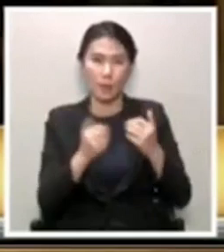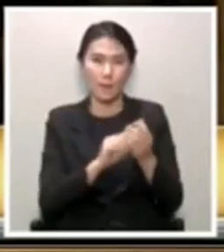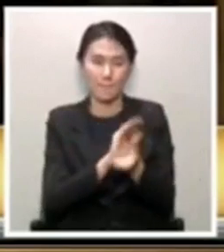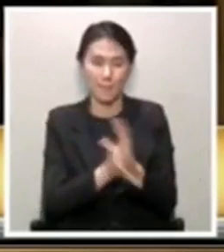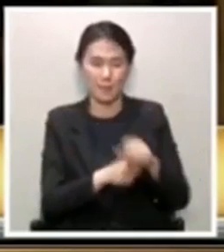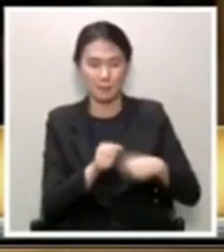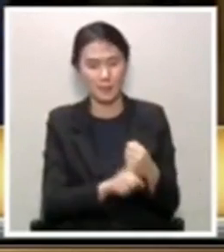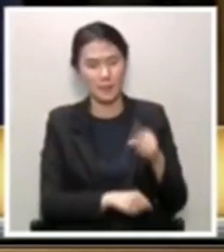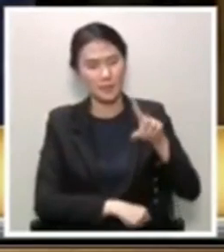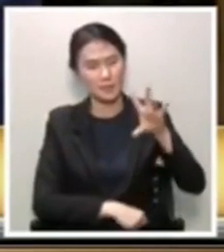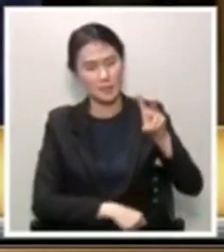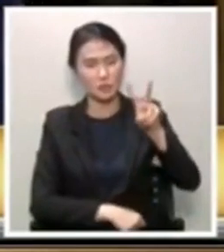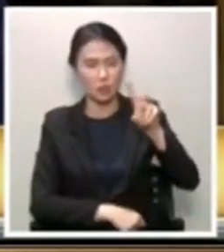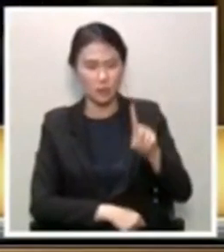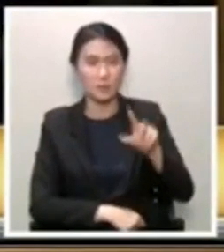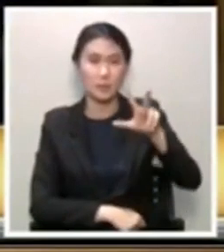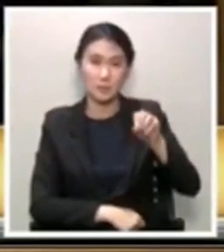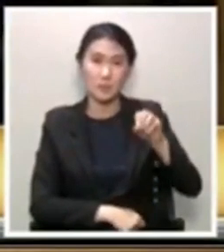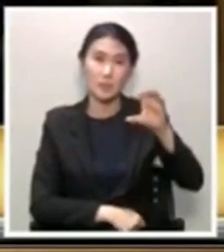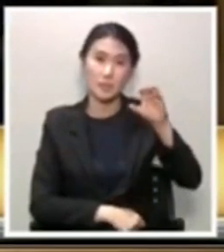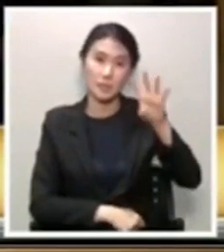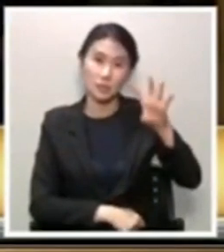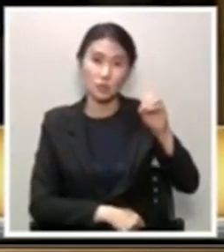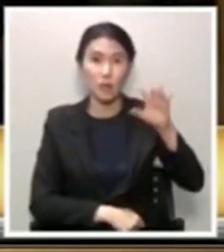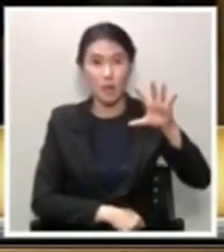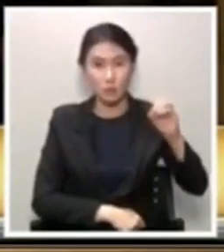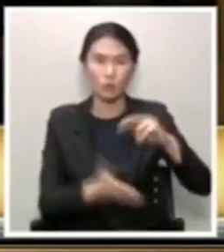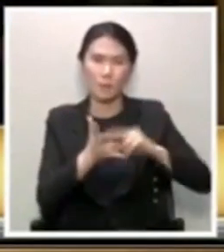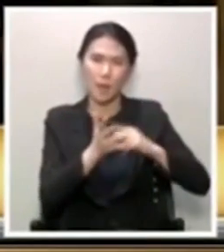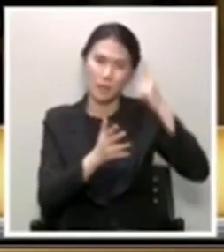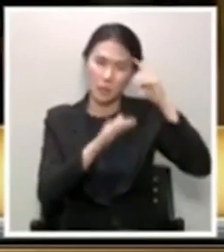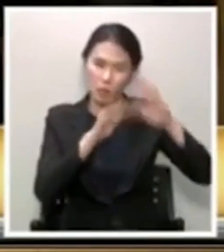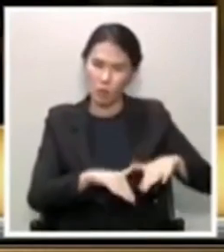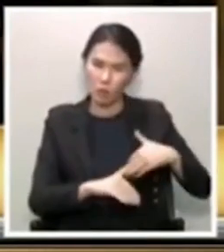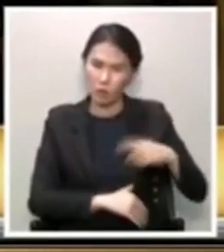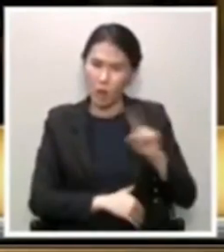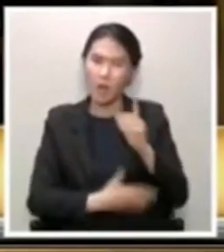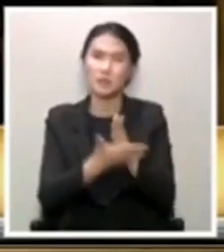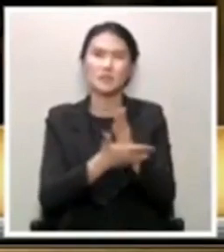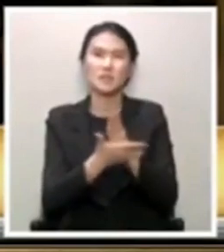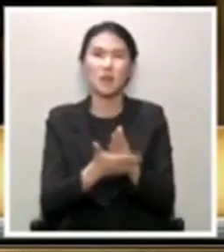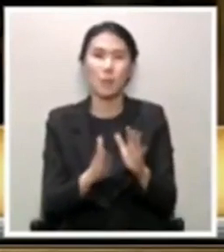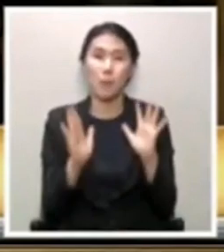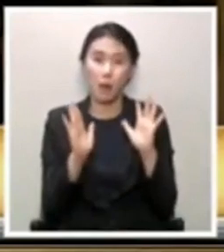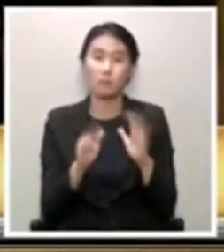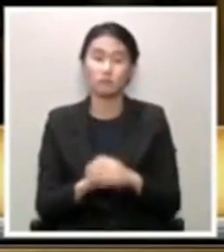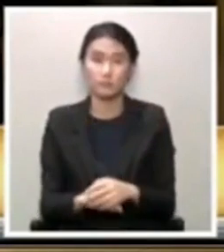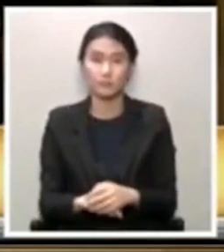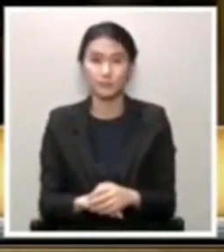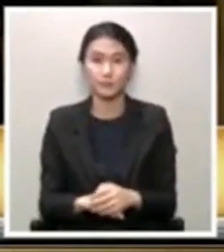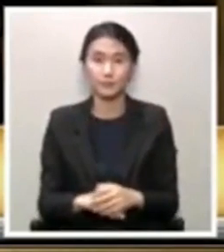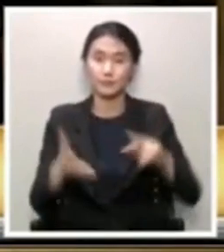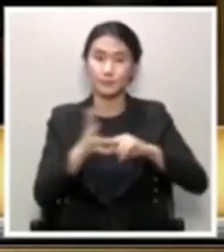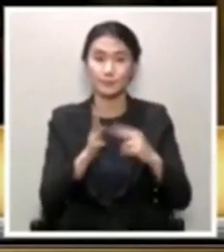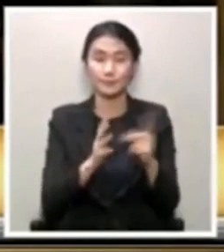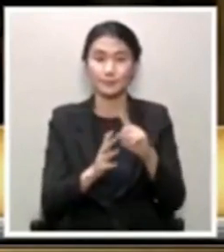17 21 34 40 50คราวนี้ลดลงไปเหลือให้ใช้เพียงกึ่งหนึ่งของรัฐสภานะครับนั่นหมายความว่